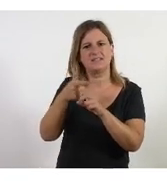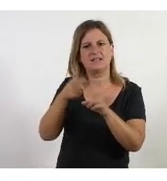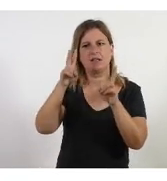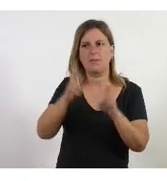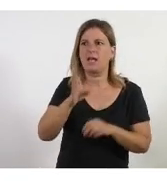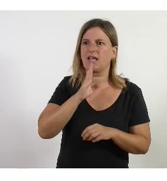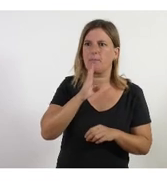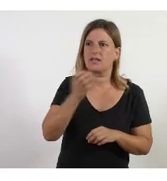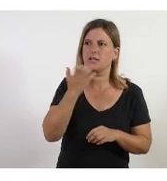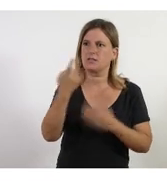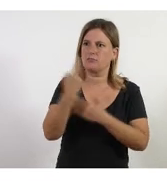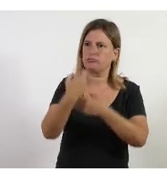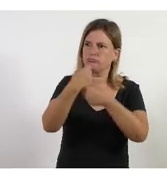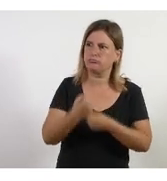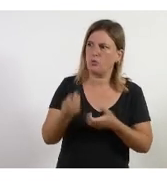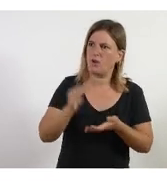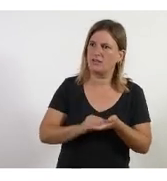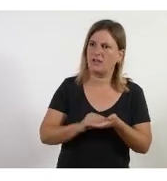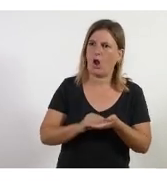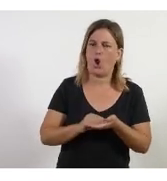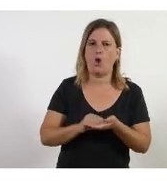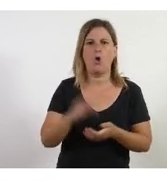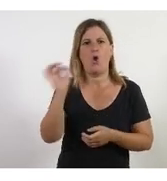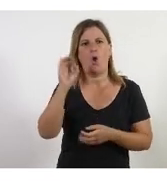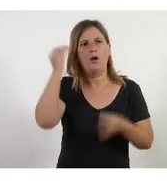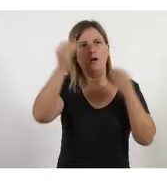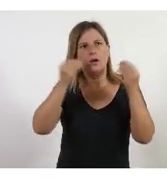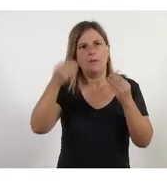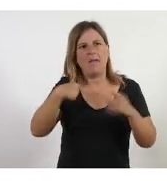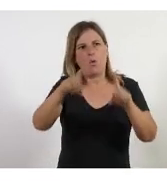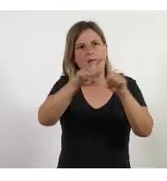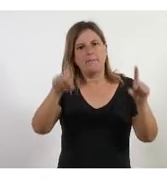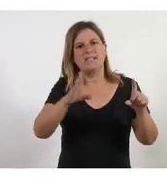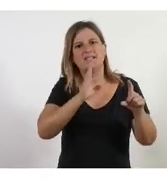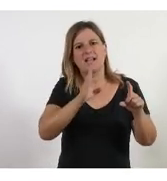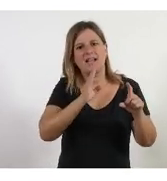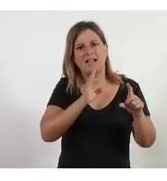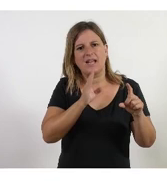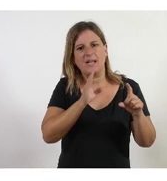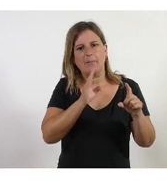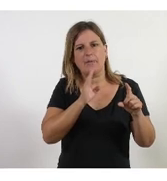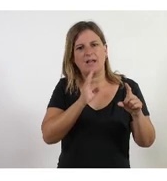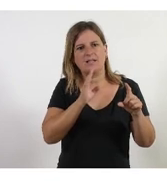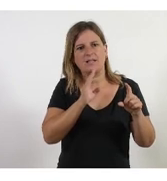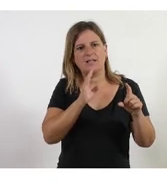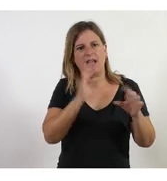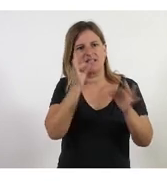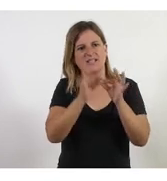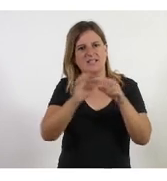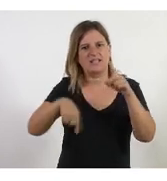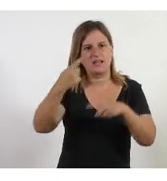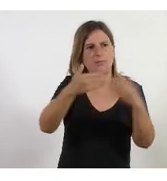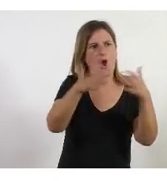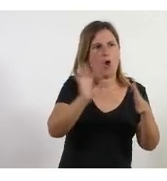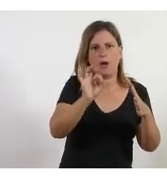què passarà si ens tornen a confinar ara i què passarà a la meva empresa quan tornem al setembre, obrirà o